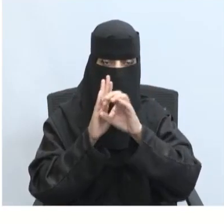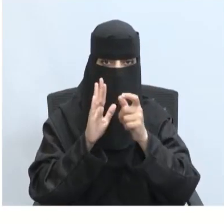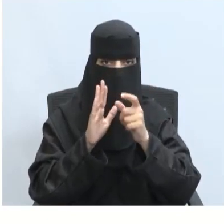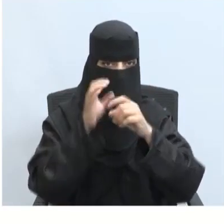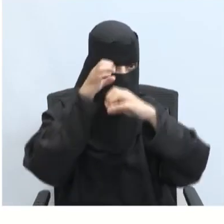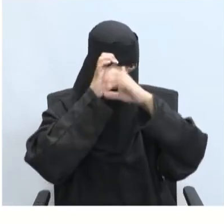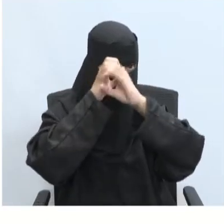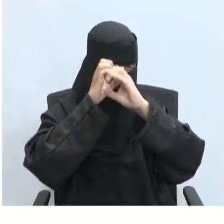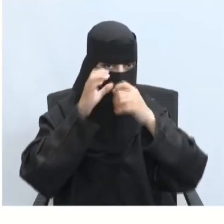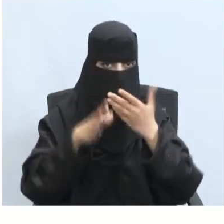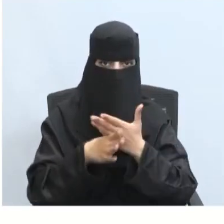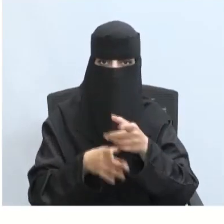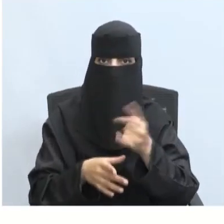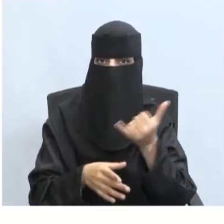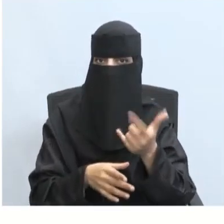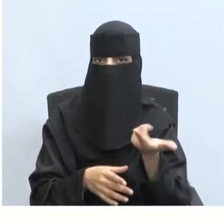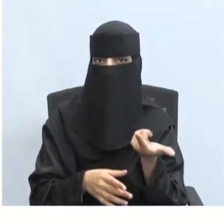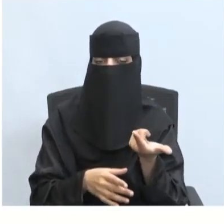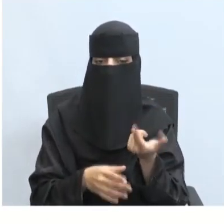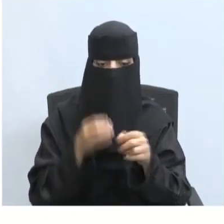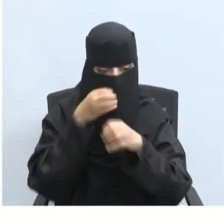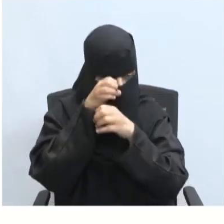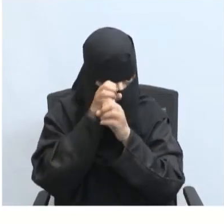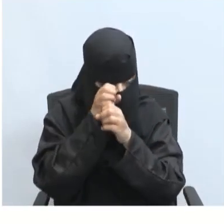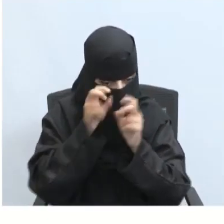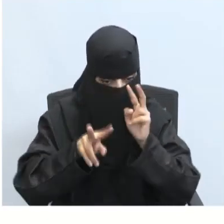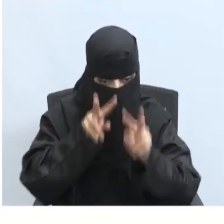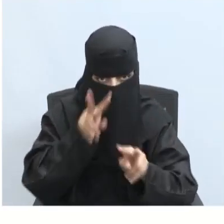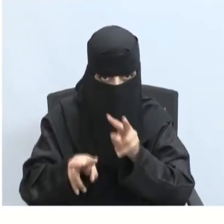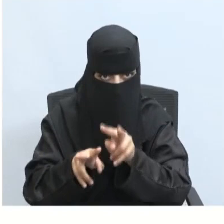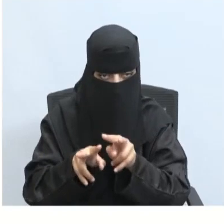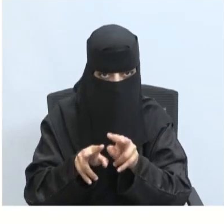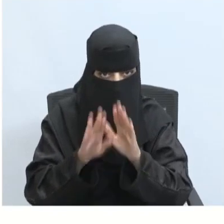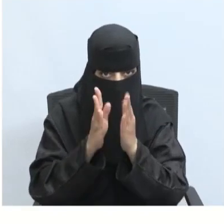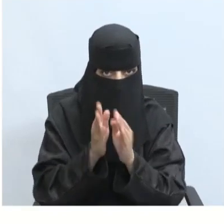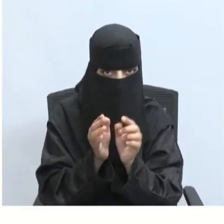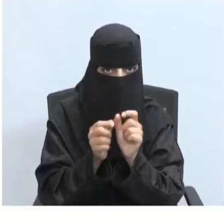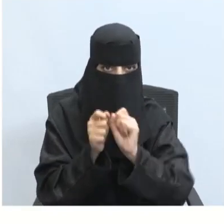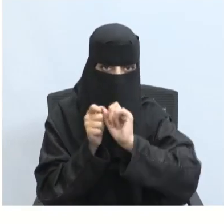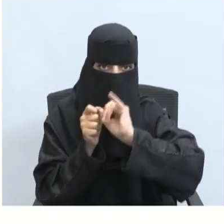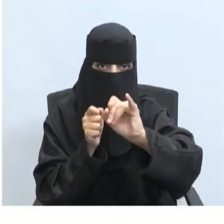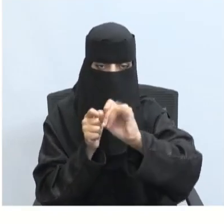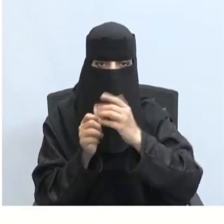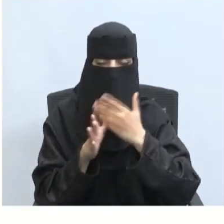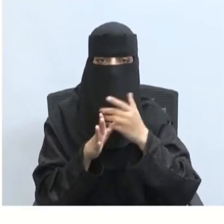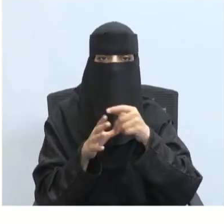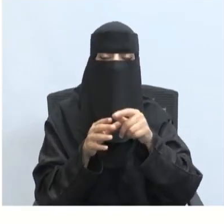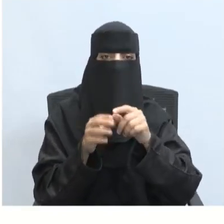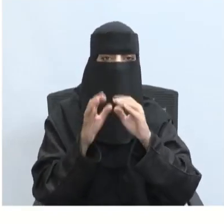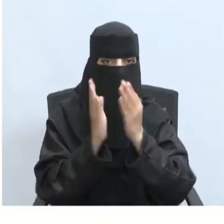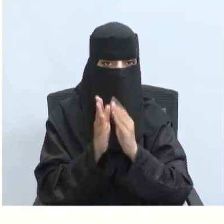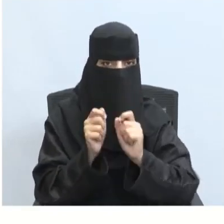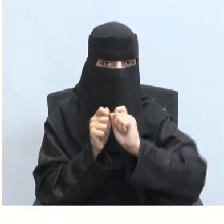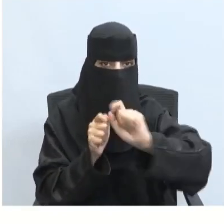المنظار يستخدم لماذا نعم احسنت اذا يستخدم لرؤيه الاجسام البعيده يستخدم لرؤيه